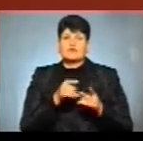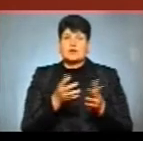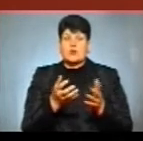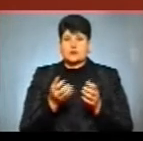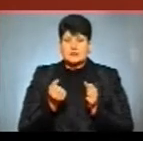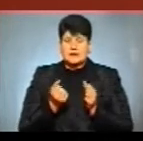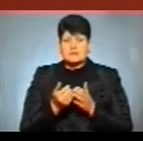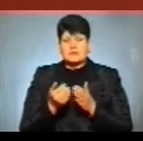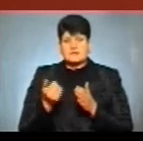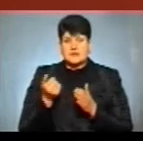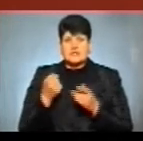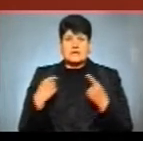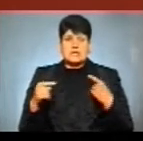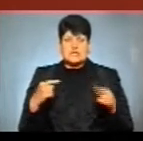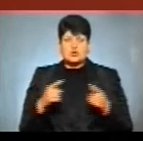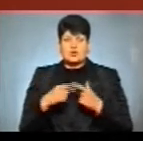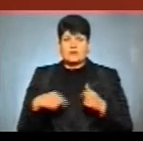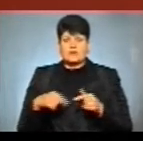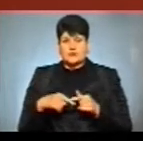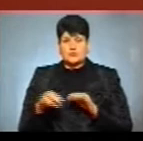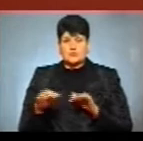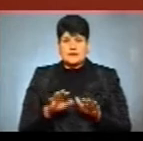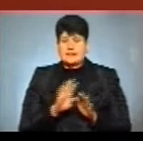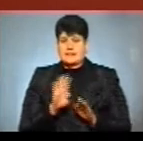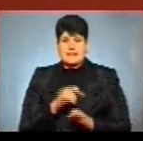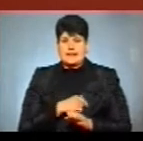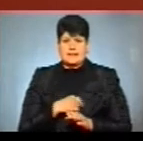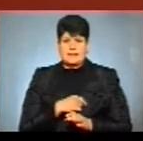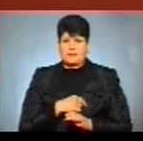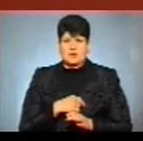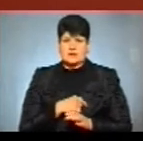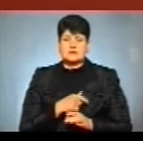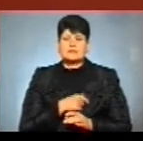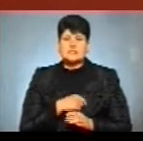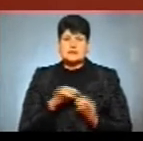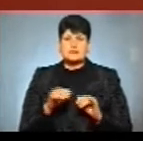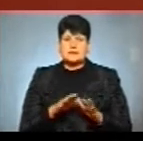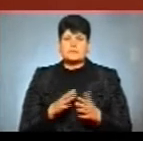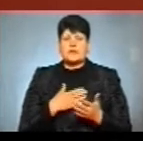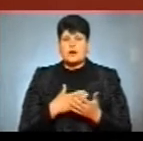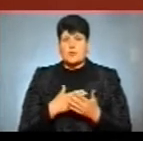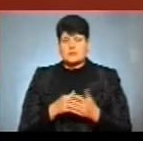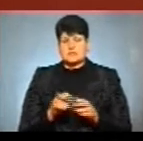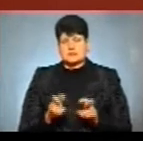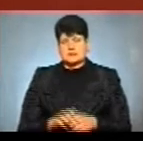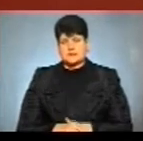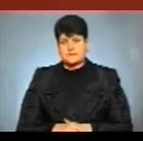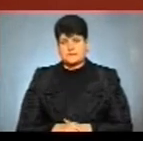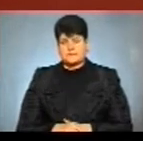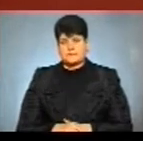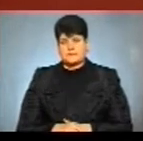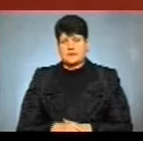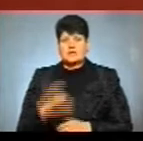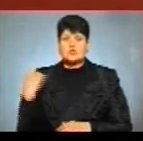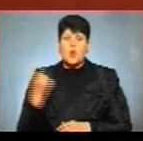отримали від іншого виду діяльності, не депутатської, оскільки, знову ж таки, депутатська діяльність на громадських засадах.